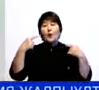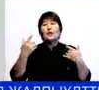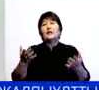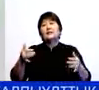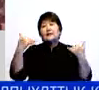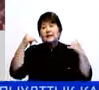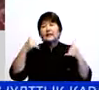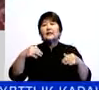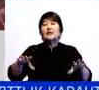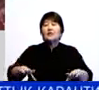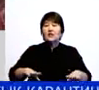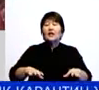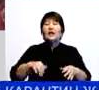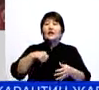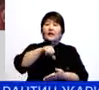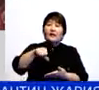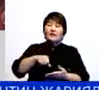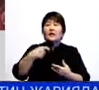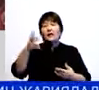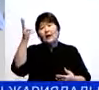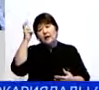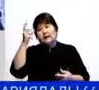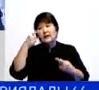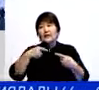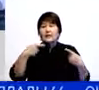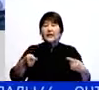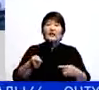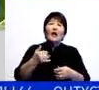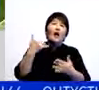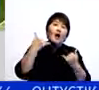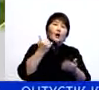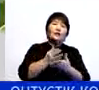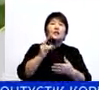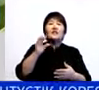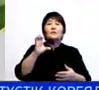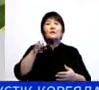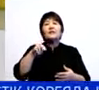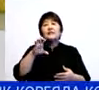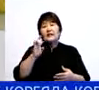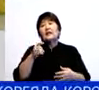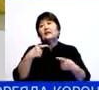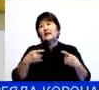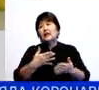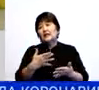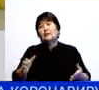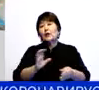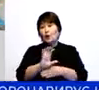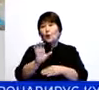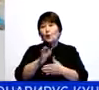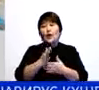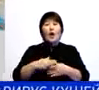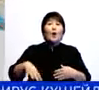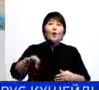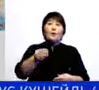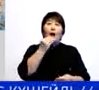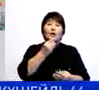етінен жасалған консервілер, күріш, қарақұмық ботқасы, жантақ балы, қауыннан жасалған чипсы және тағы да басқа тауарлар өндірілуде. Ал